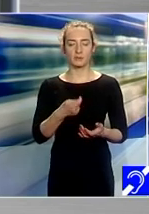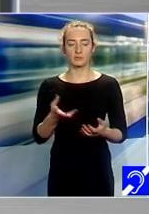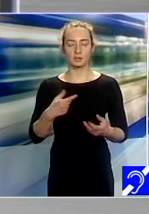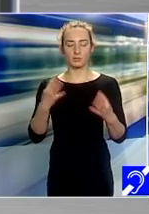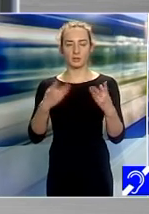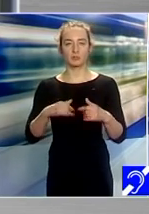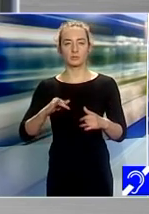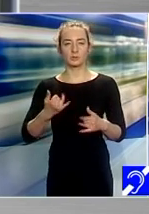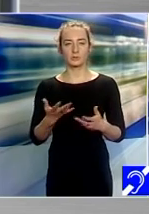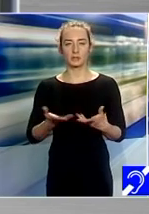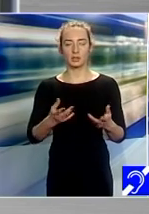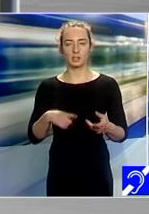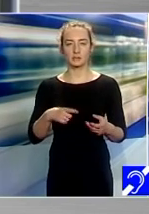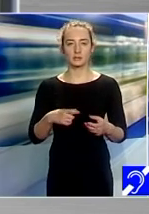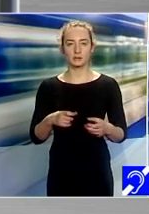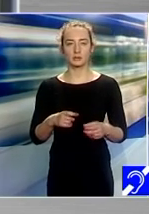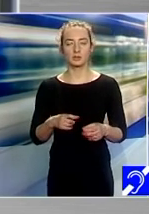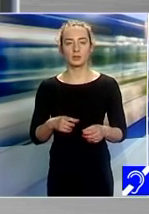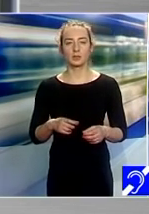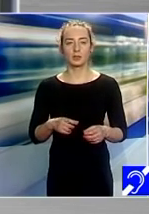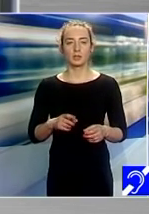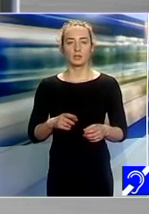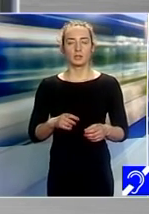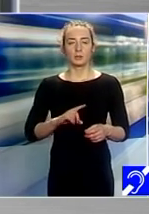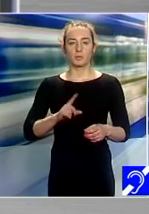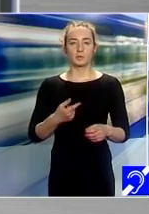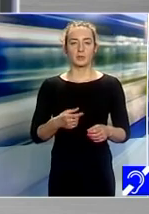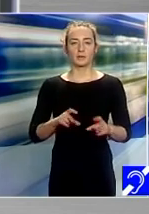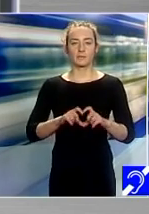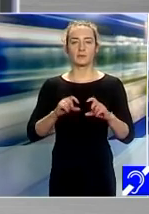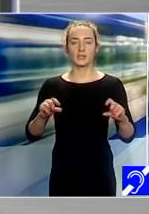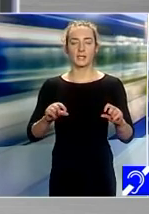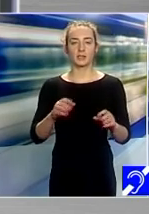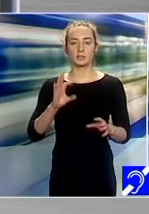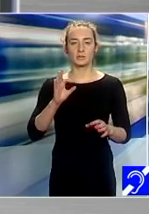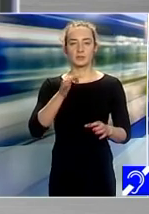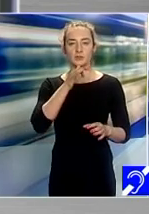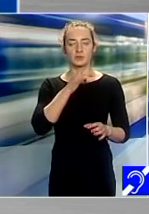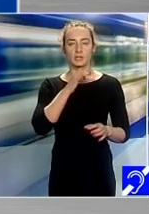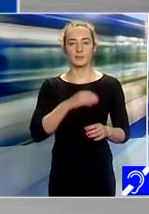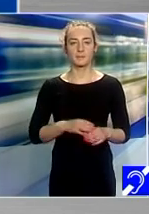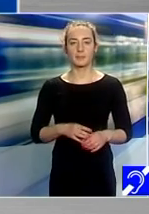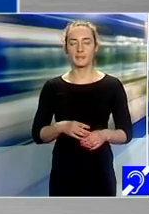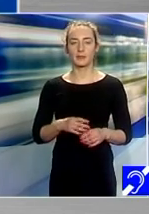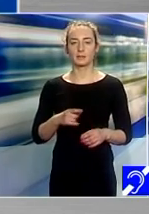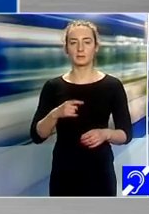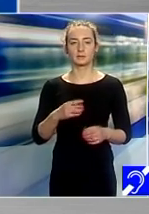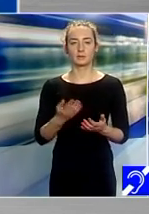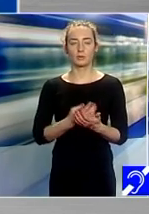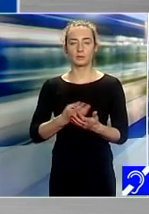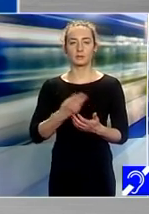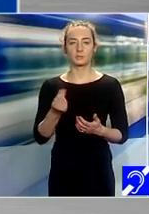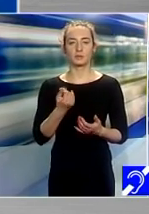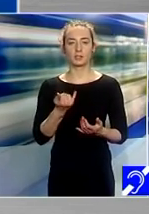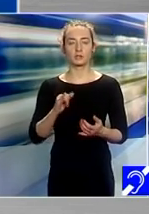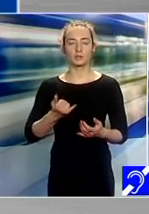și care sunt condițiile. Valoarea acestui tichet este de 50 de lei. Zvești bune. Acum se află și